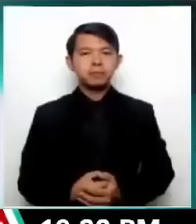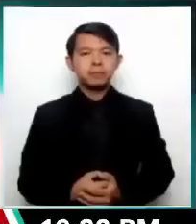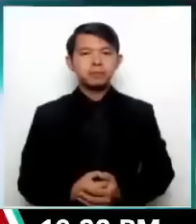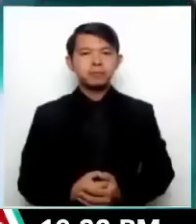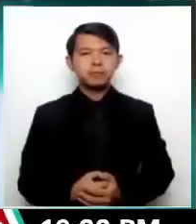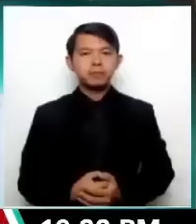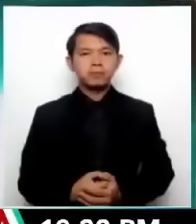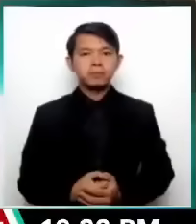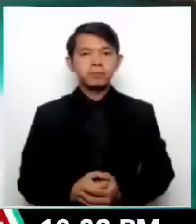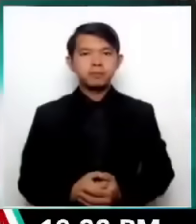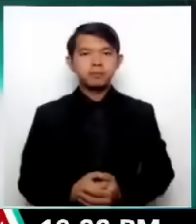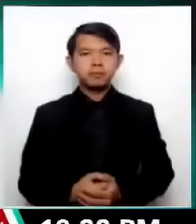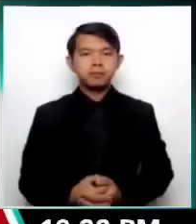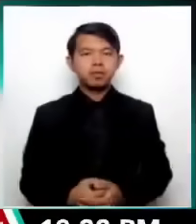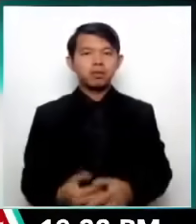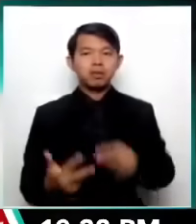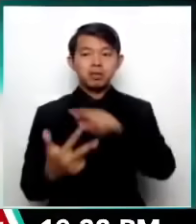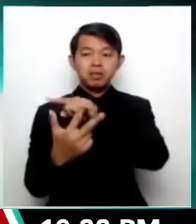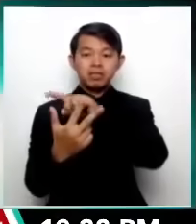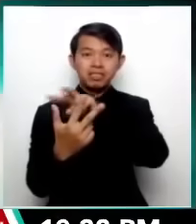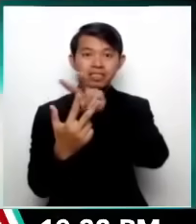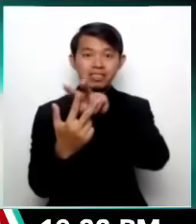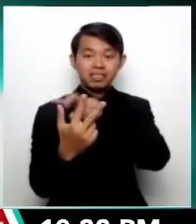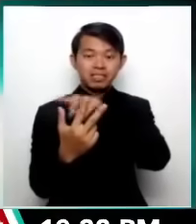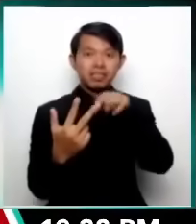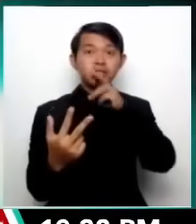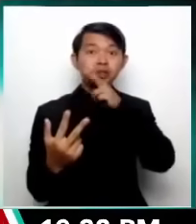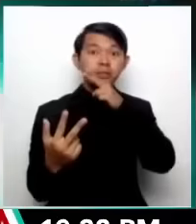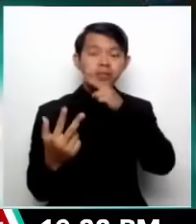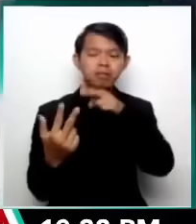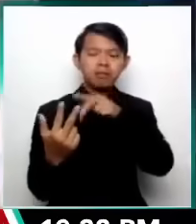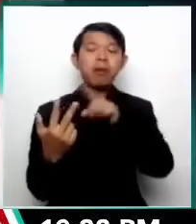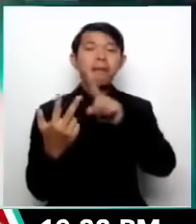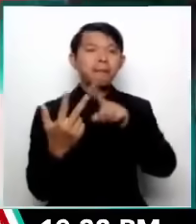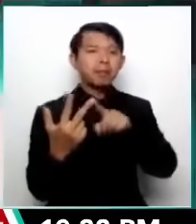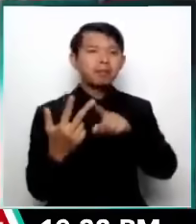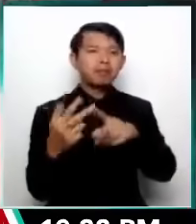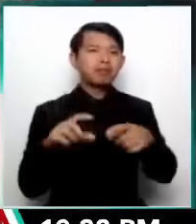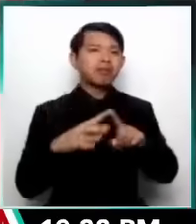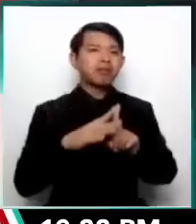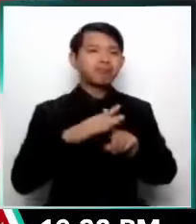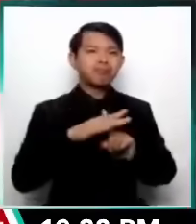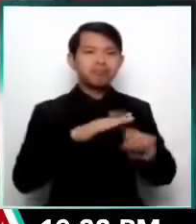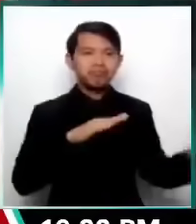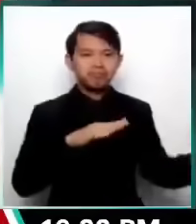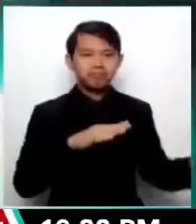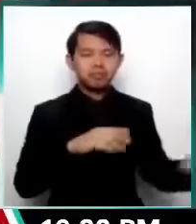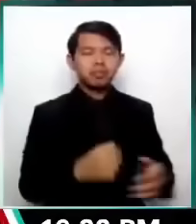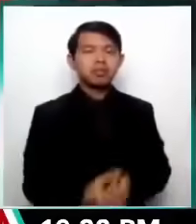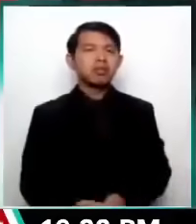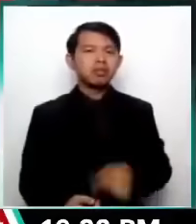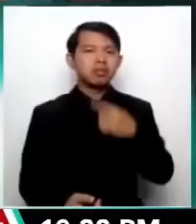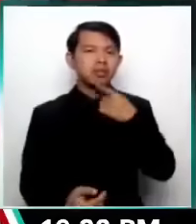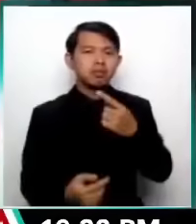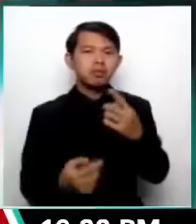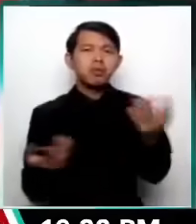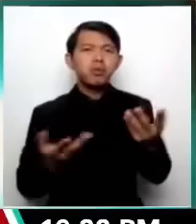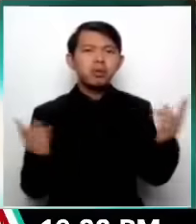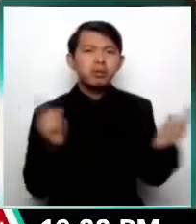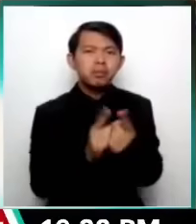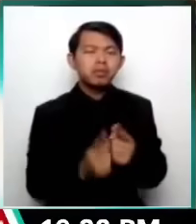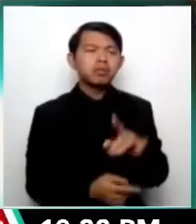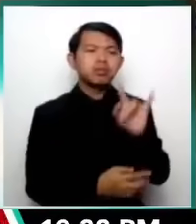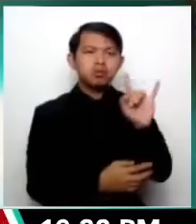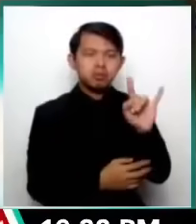Nakatakas ang isa pa sa mga suspect. Sa salaysay ng mga biktima, nakilala nila sa social media ang mga suspect. Nag-meet up daw po sila,